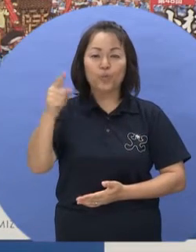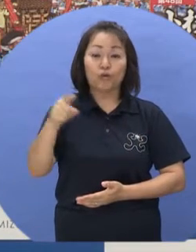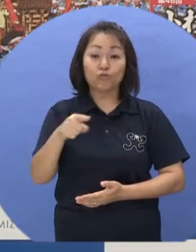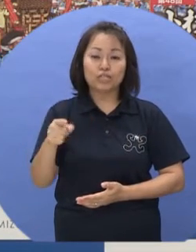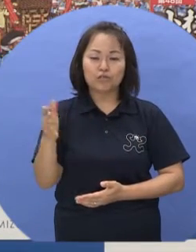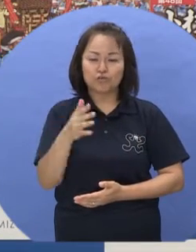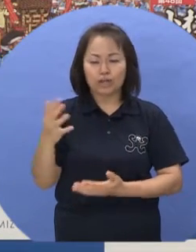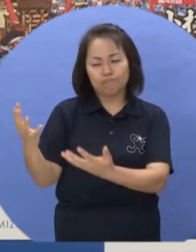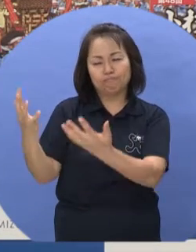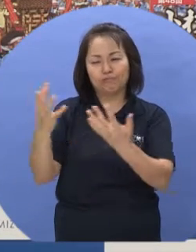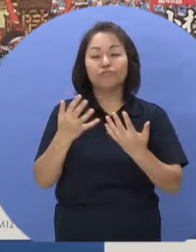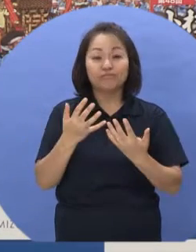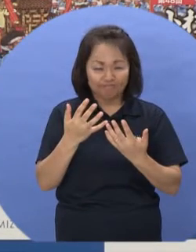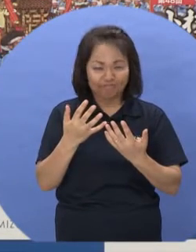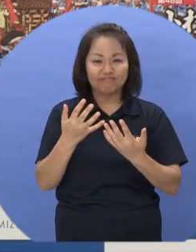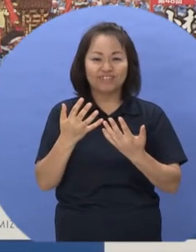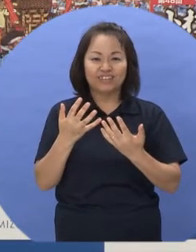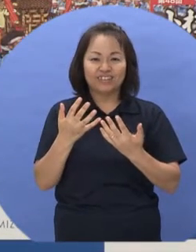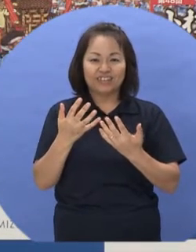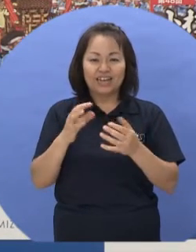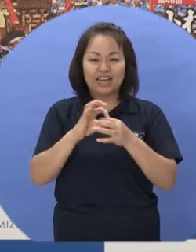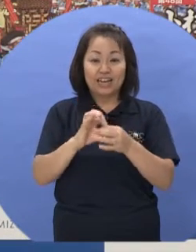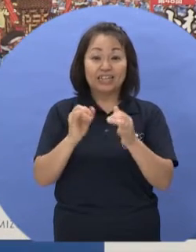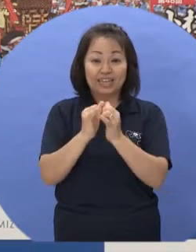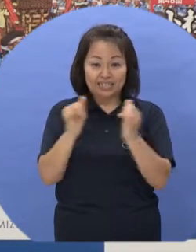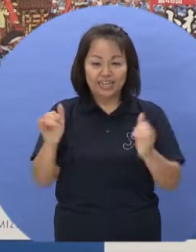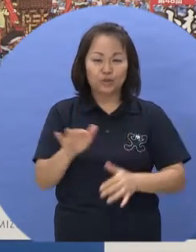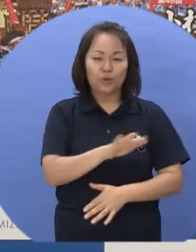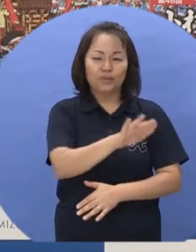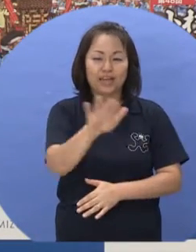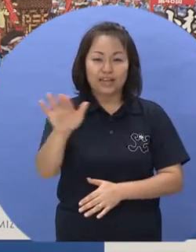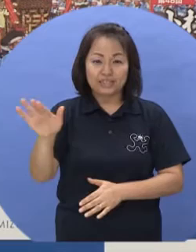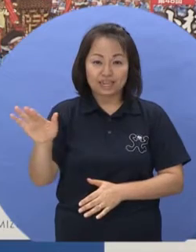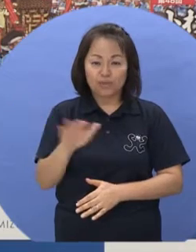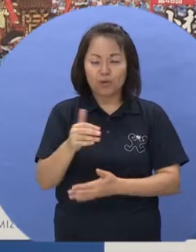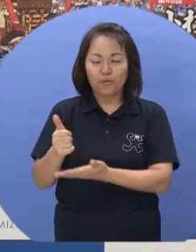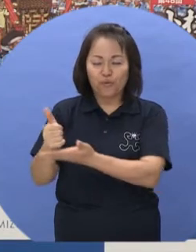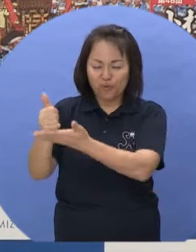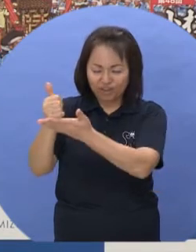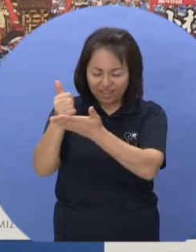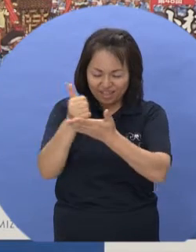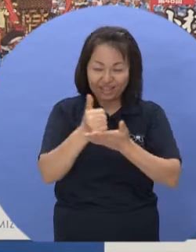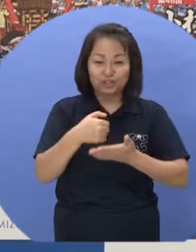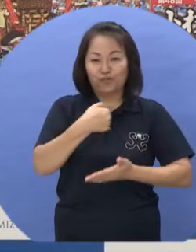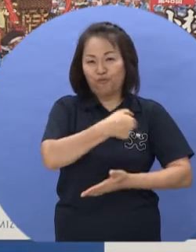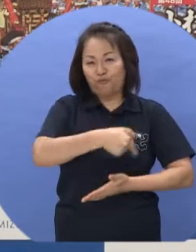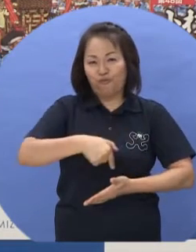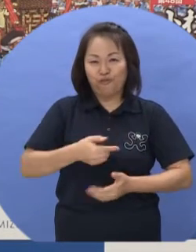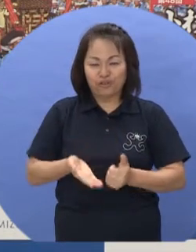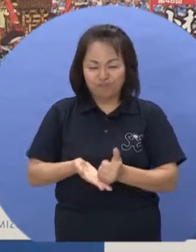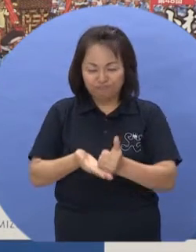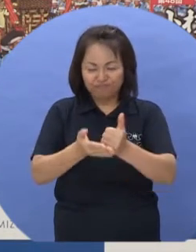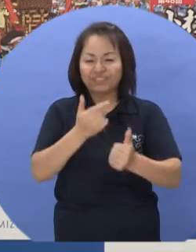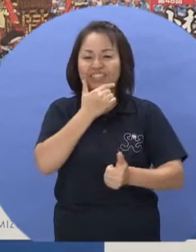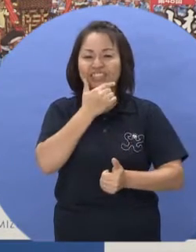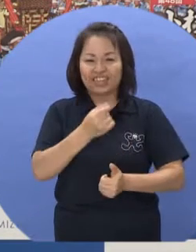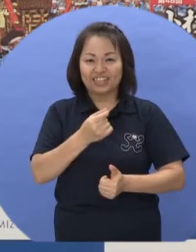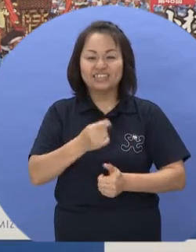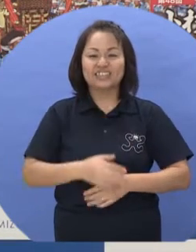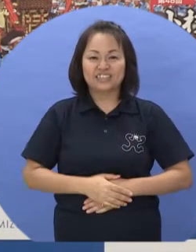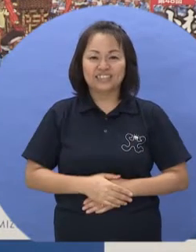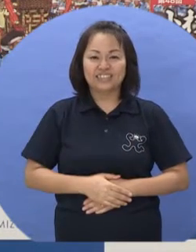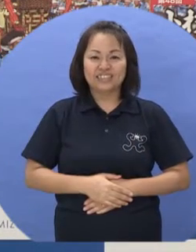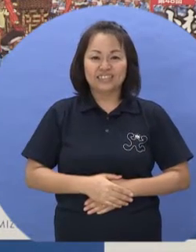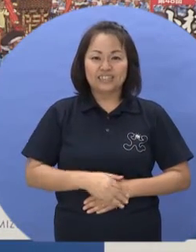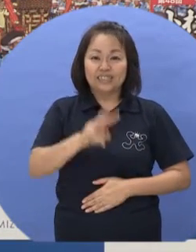ますが、選手や関係の皆様方をおもてなしの心で歓迎をしていきたいというふうに思っております。さらには31